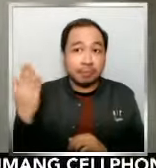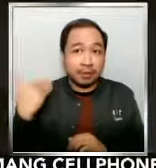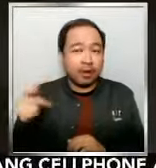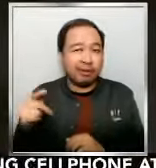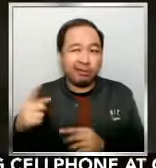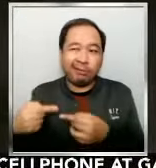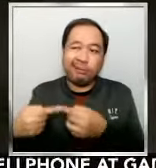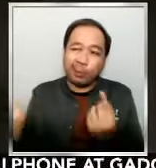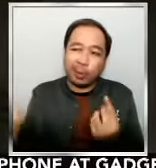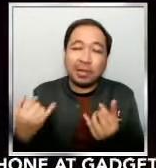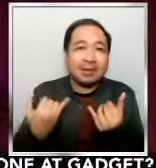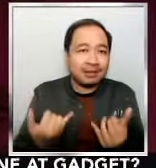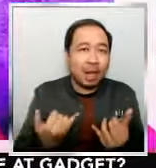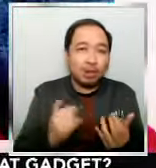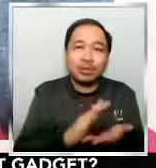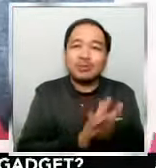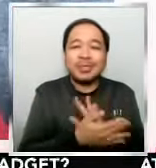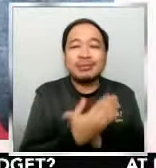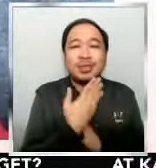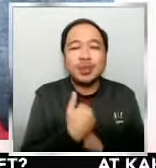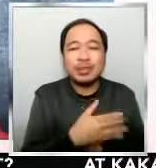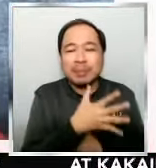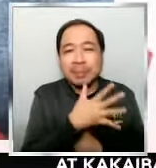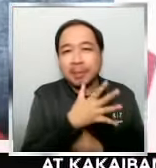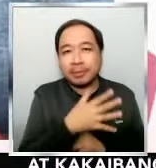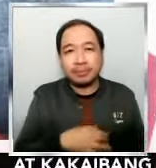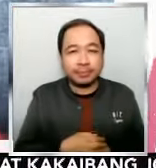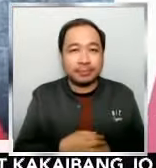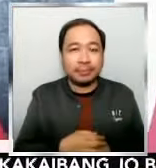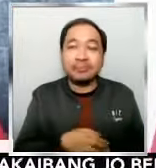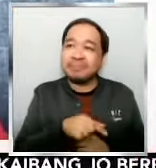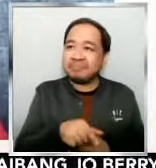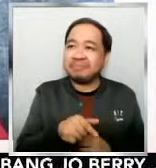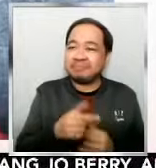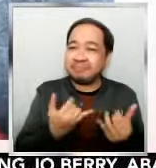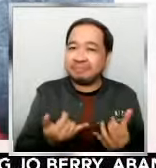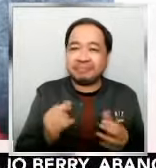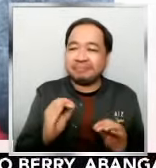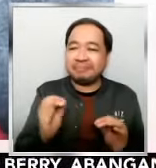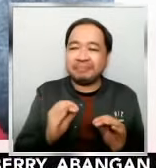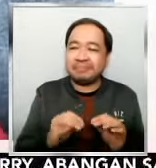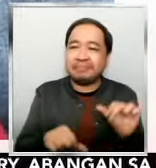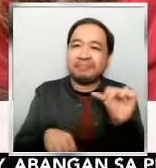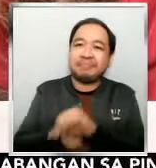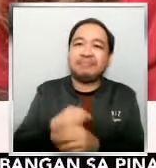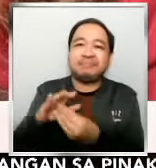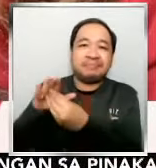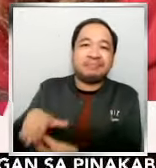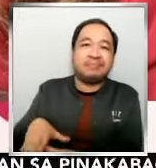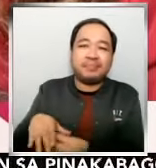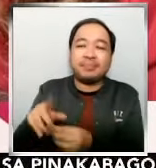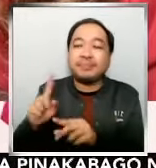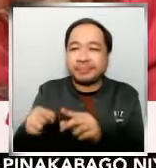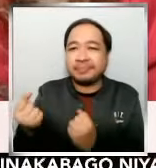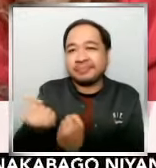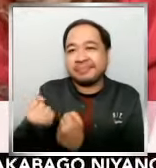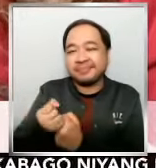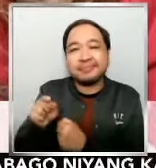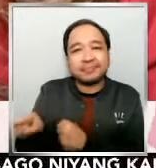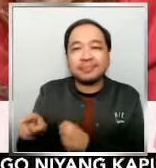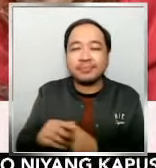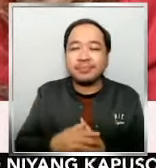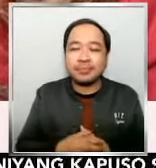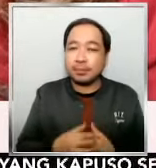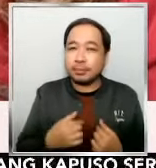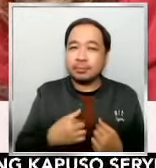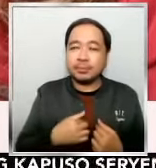Fierce Loving Mom. Hindi akong papahirap sa kanya dito. Kakampi ako dito for a change. Di ko siya masyadong